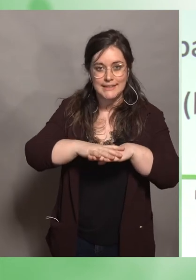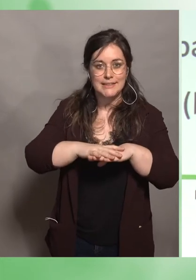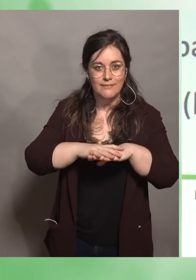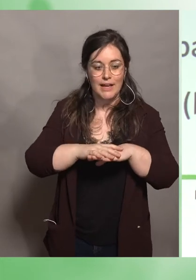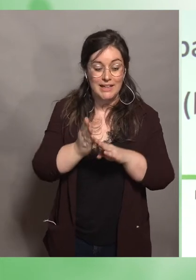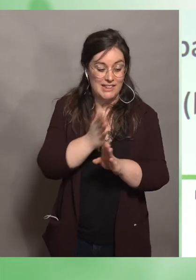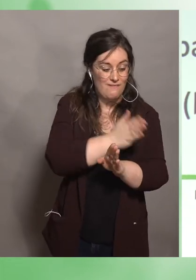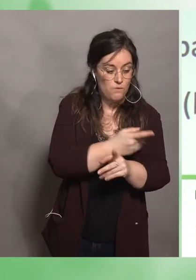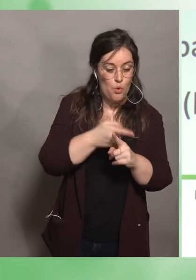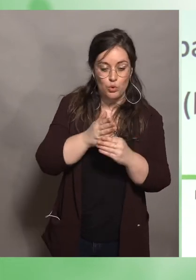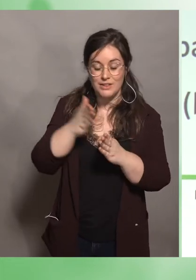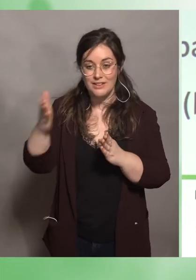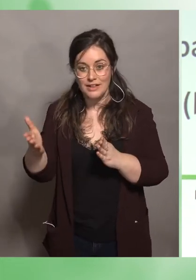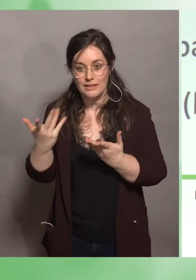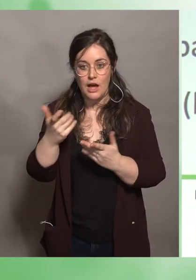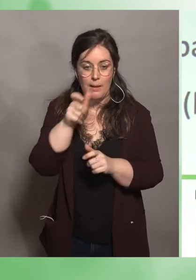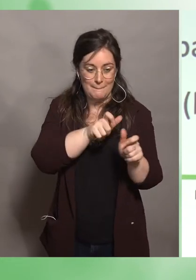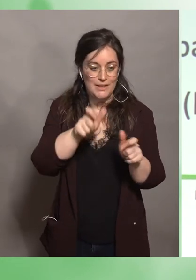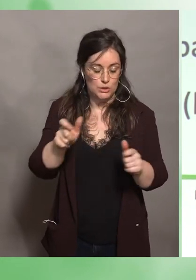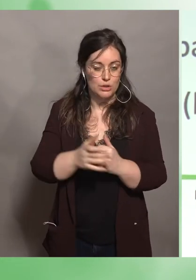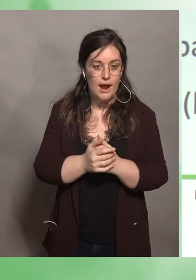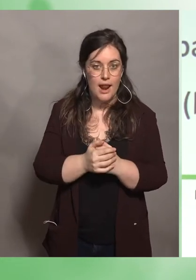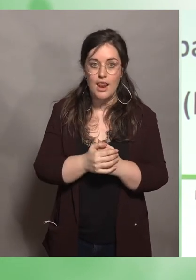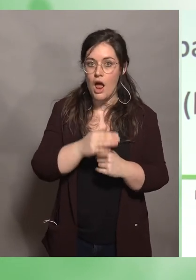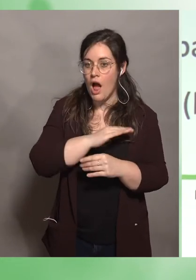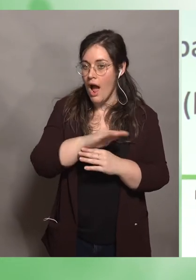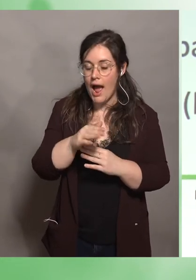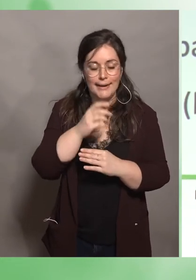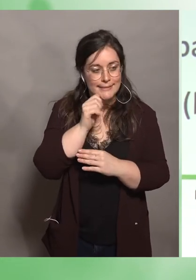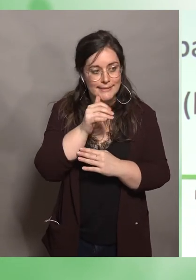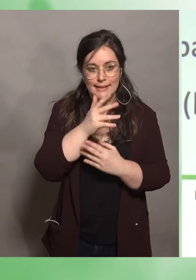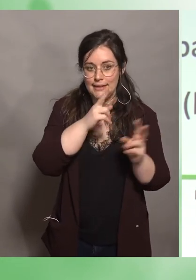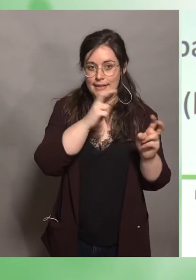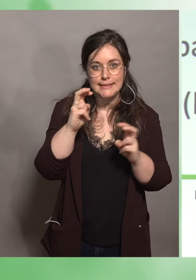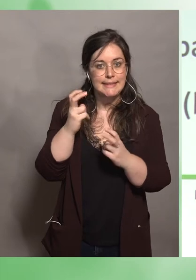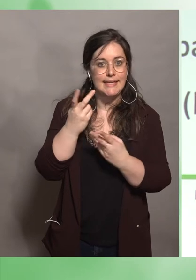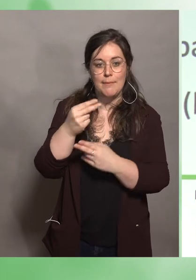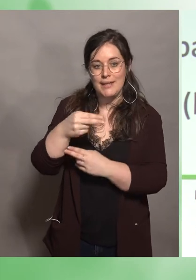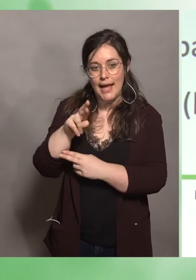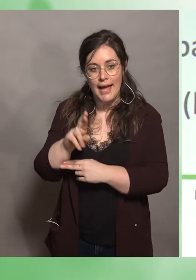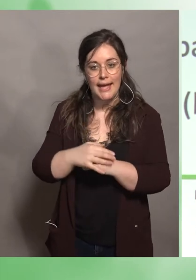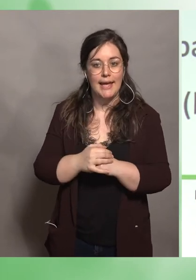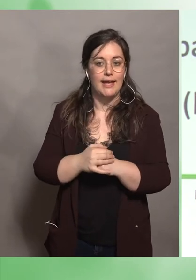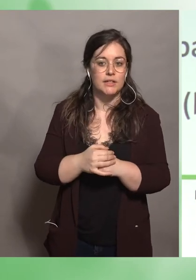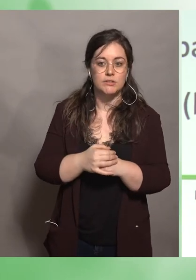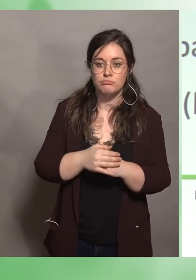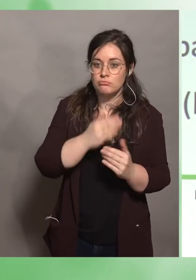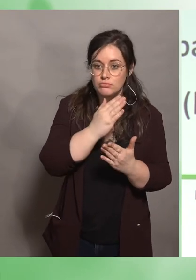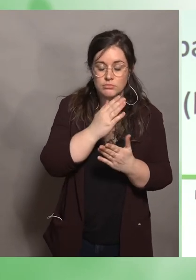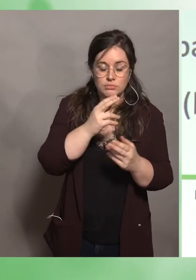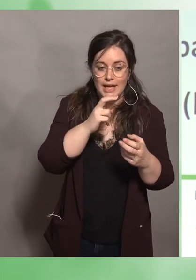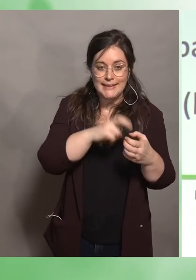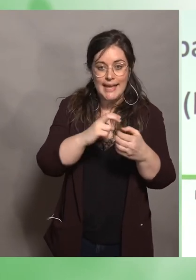und danach beim Personal, bei allen tagtäglichen Themen im HR durch die Teilnehmer